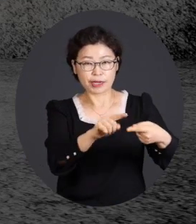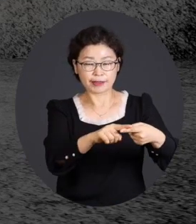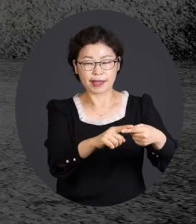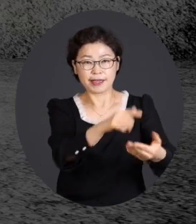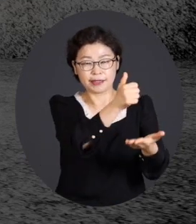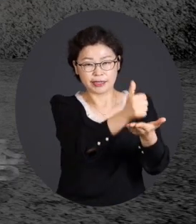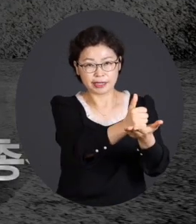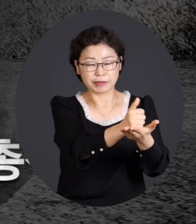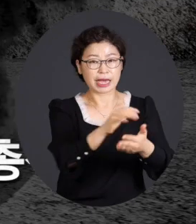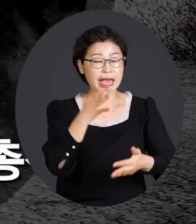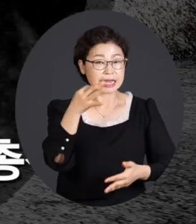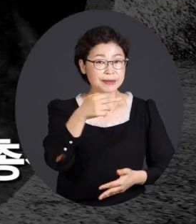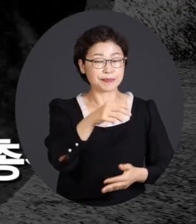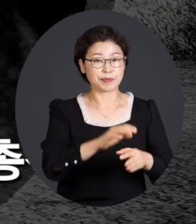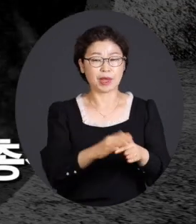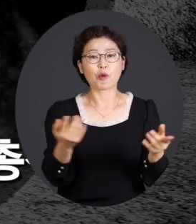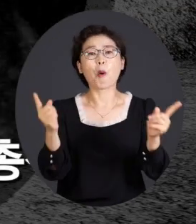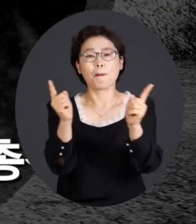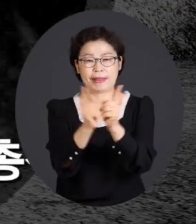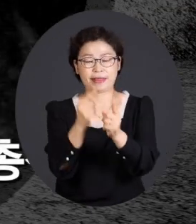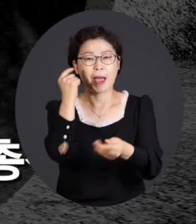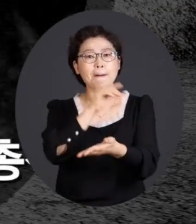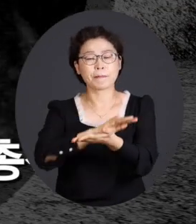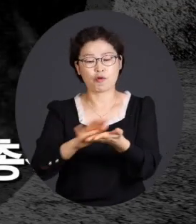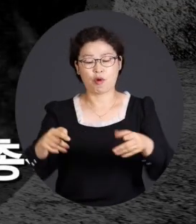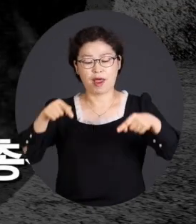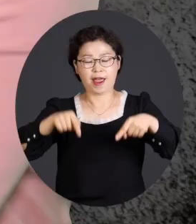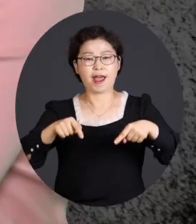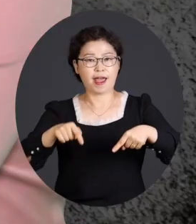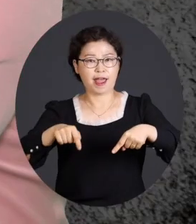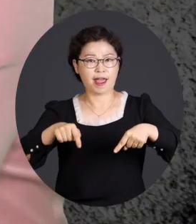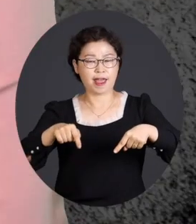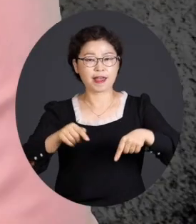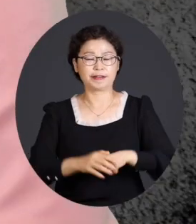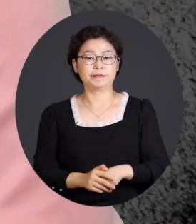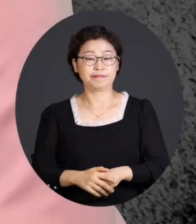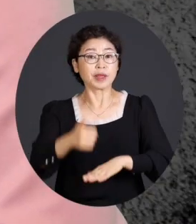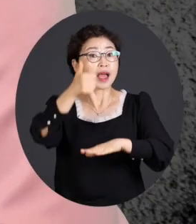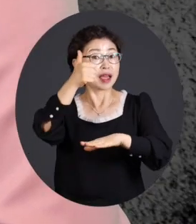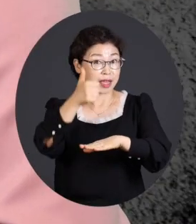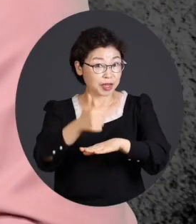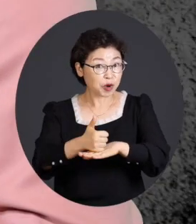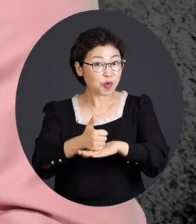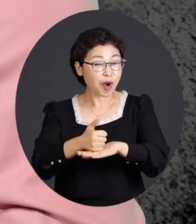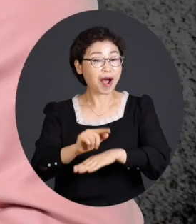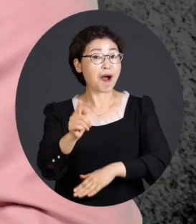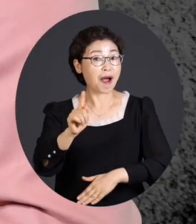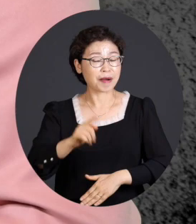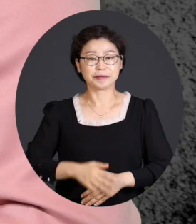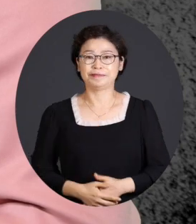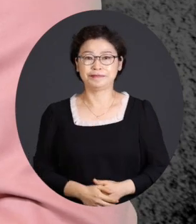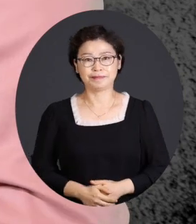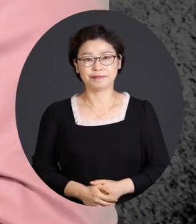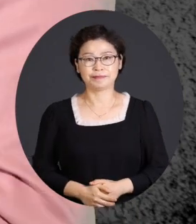총책임자인 김달성과 만나 이 평화협상을 시작합니다. 회담 결과는 어땠을까요?